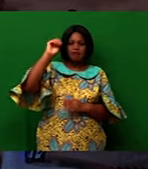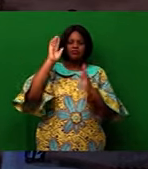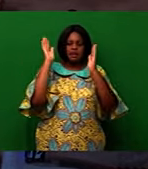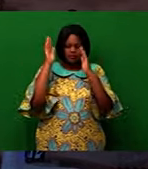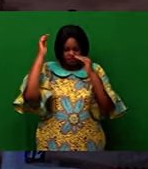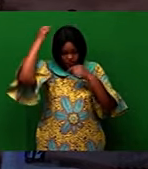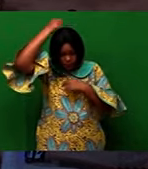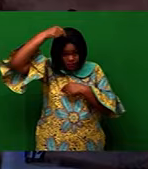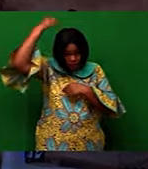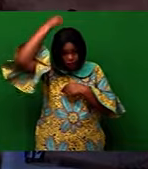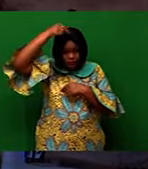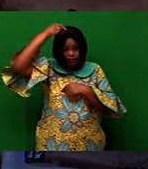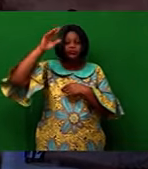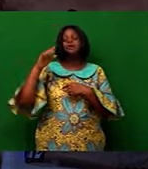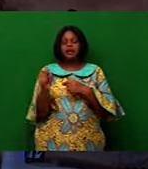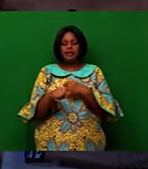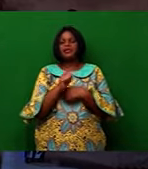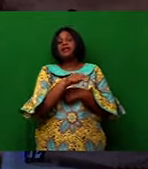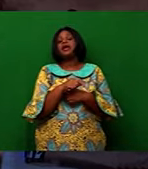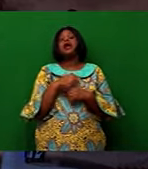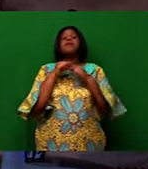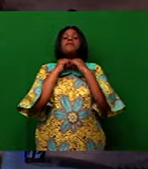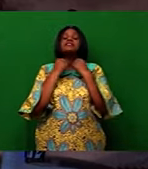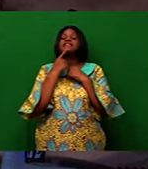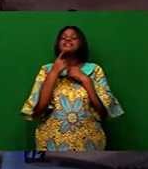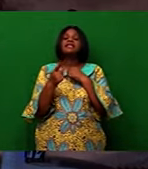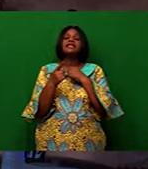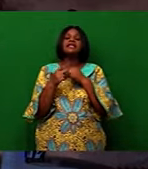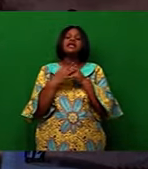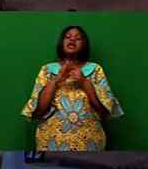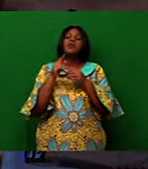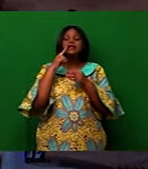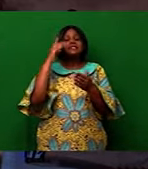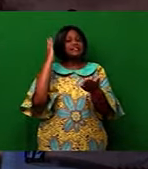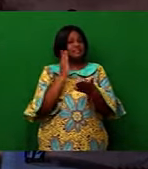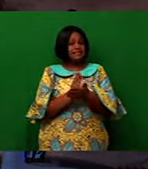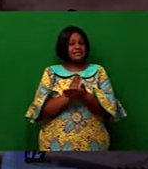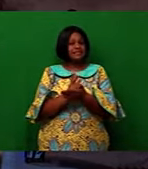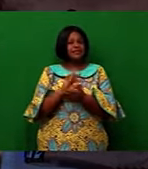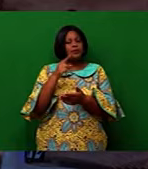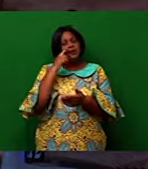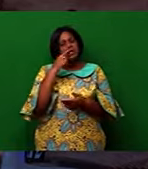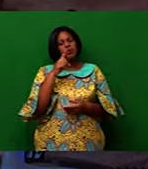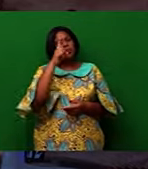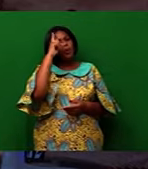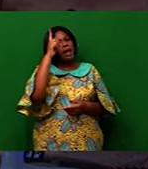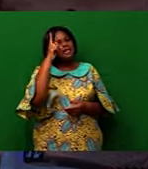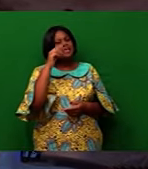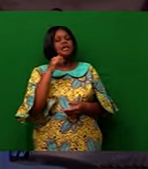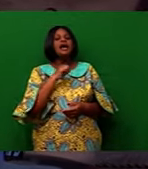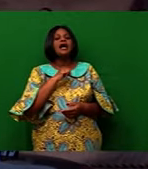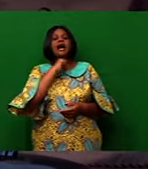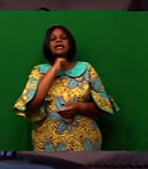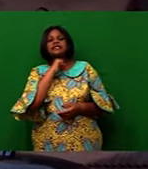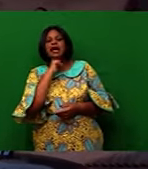vakazvitendera. Pastor vari kuchikristu vari kuti aiwa pakusikwa kwazvakaitwa izvi kwakanga kuine mumwe chete apa